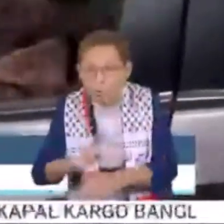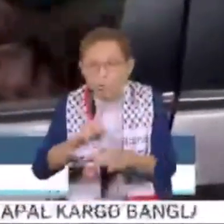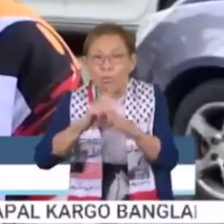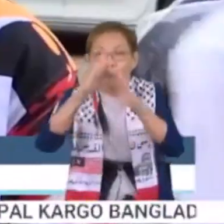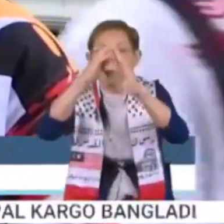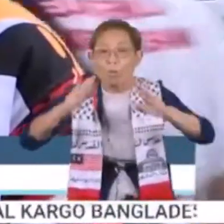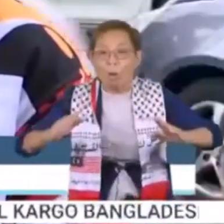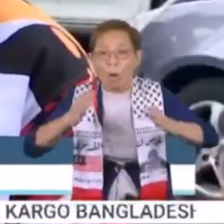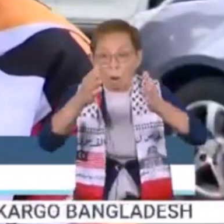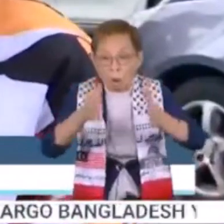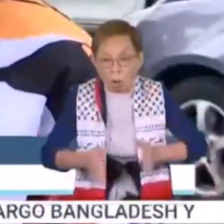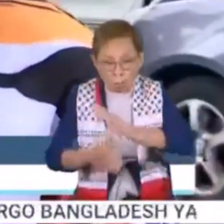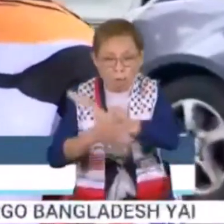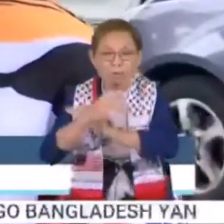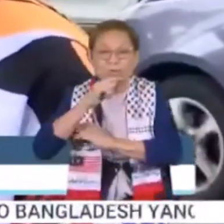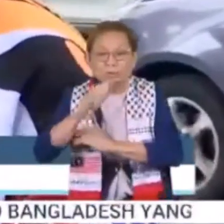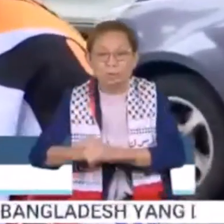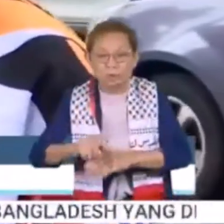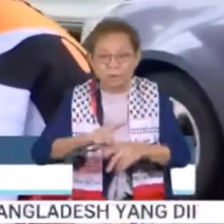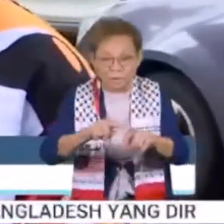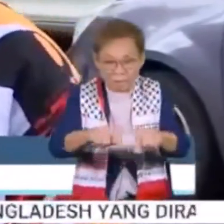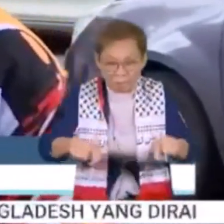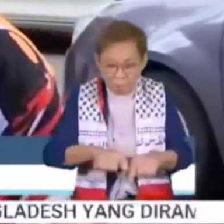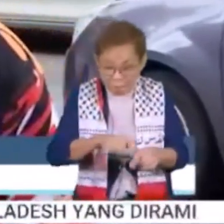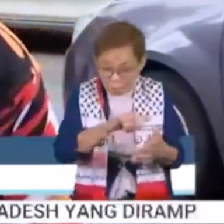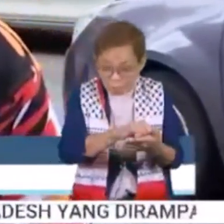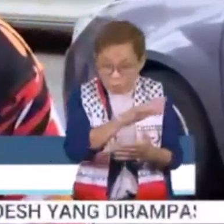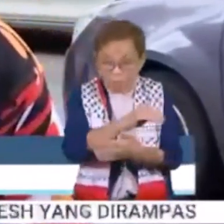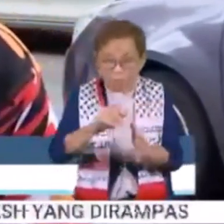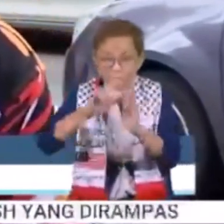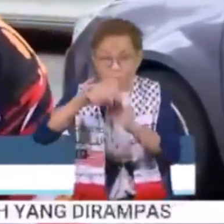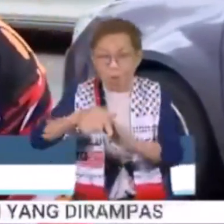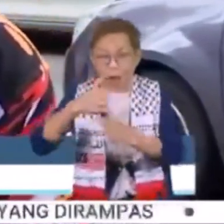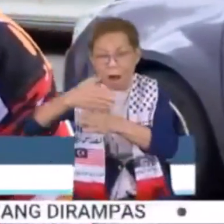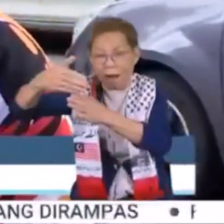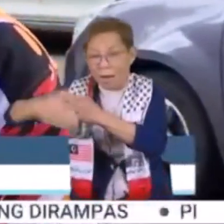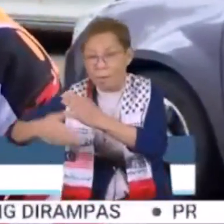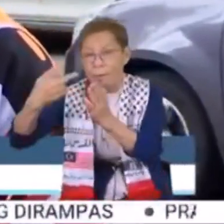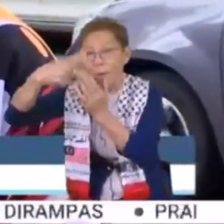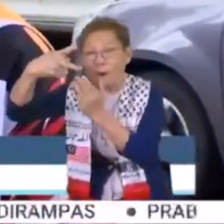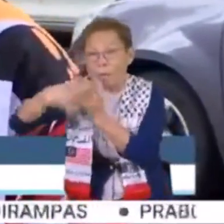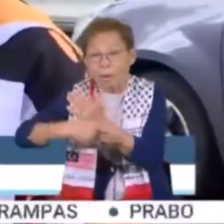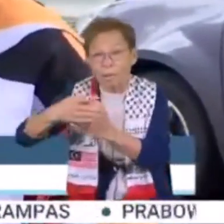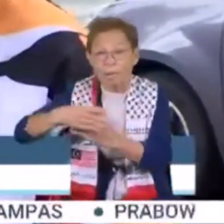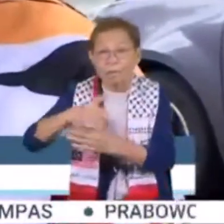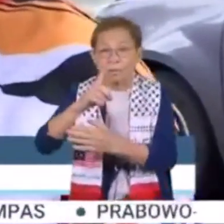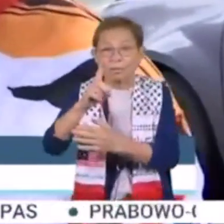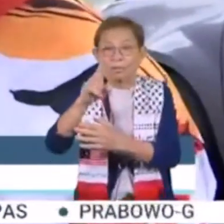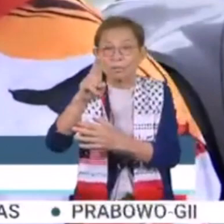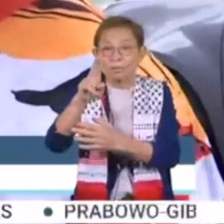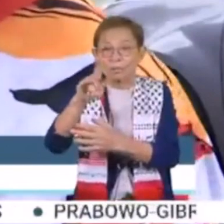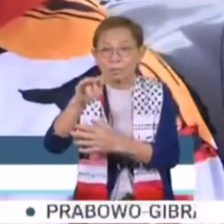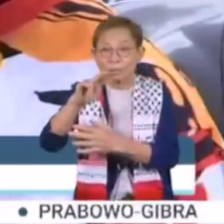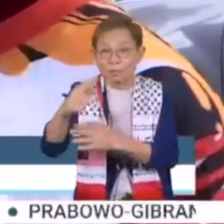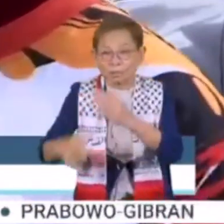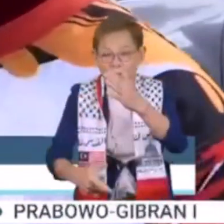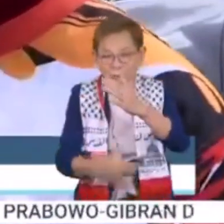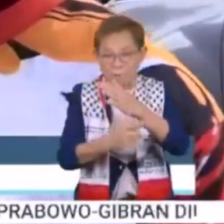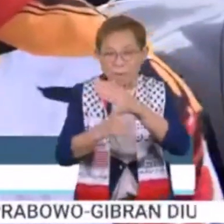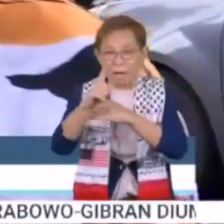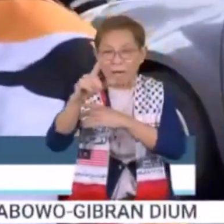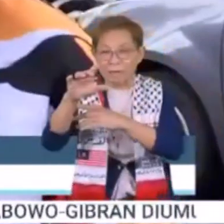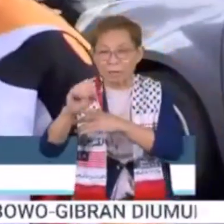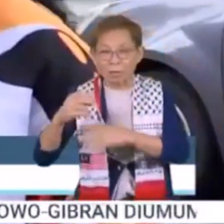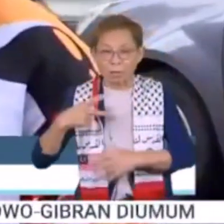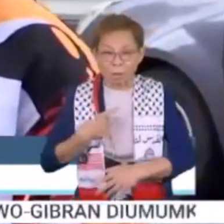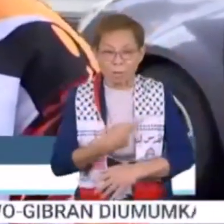rumah orang tua di kawasan sanalah. Dan kemudian kita akan akhiri program di kawasan Duyung, iaitu di kawasan Timbalan Esko,